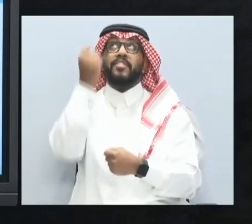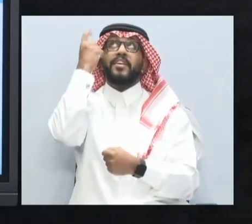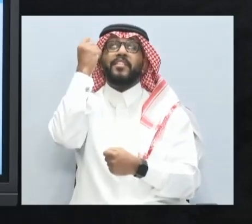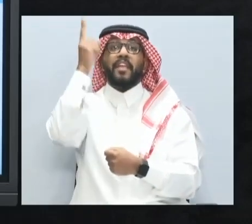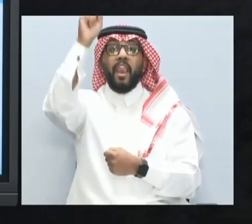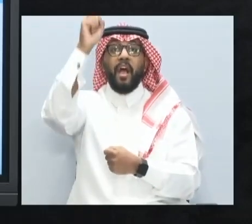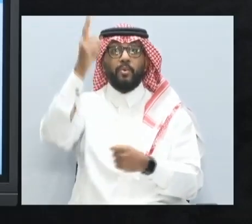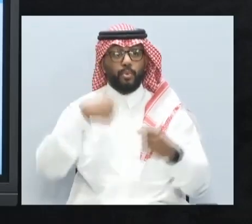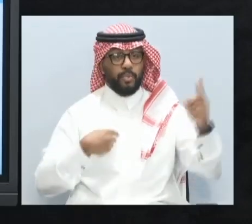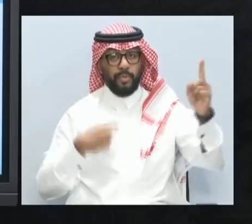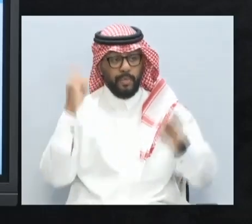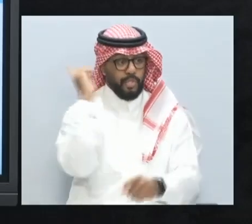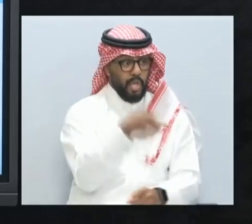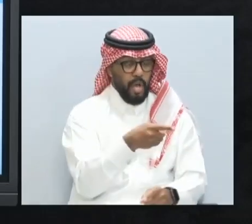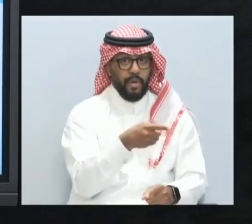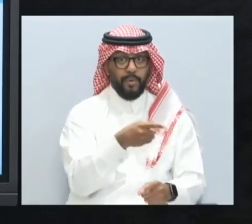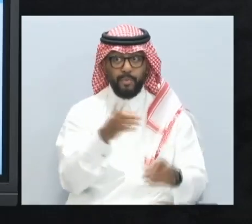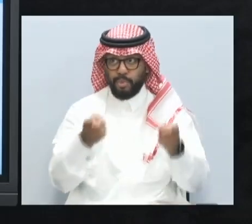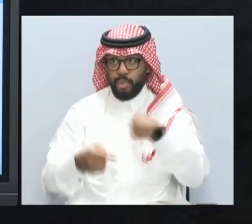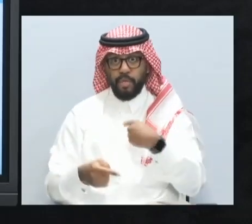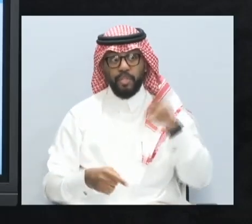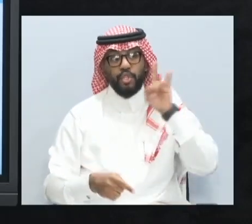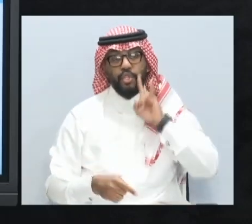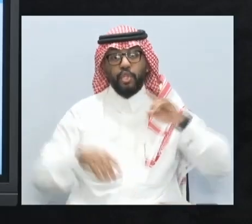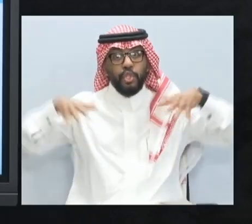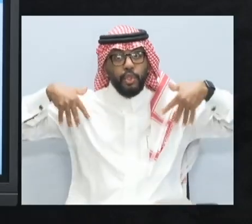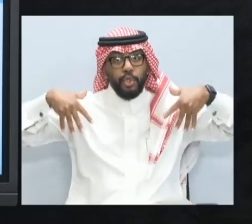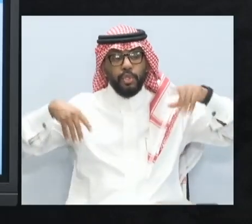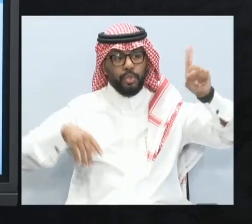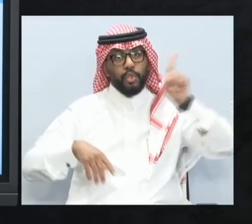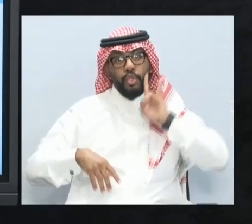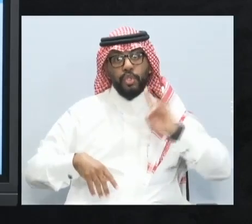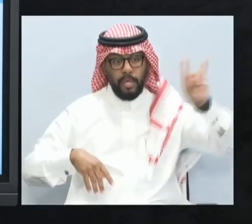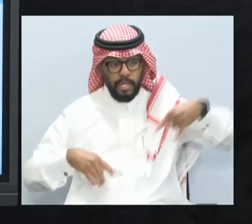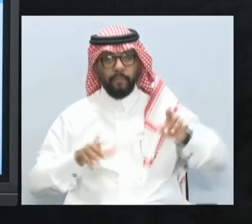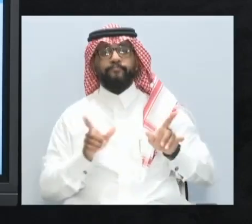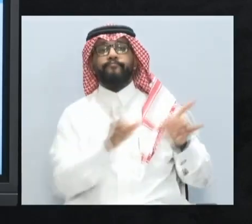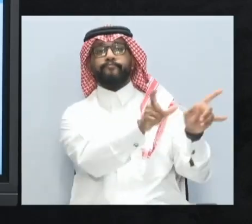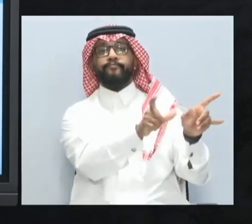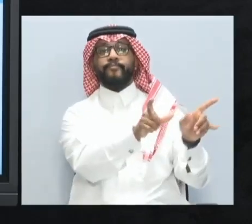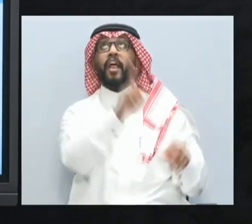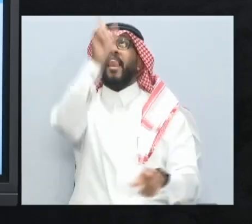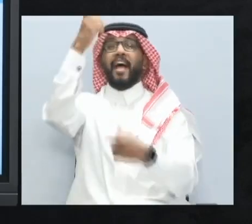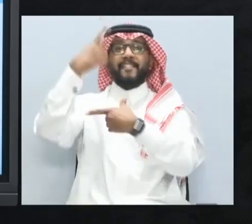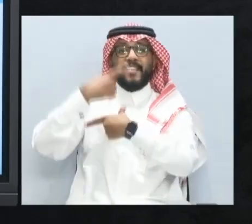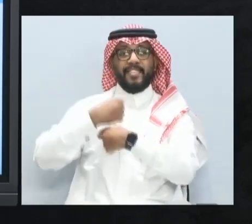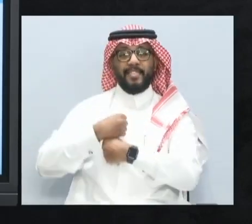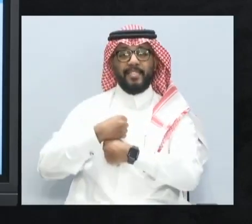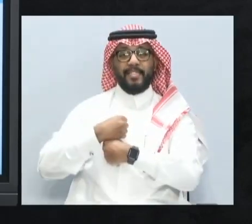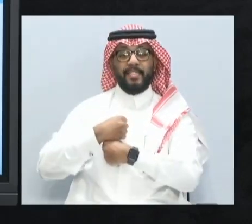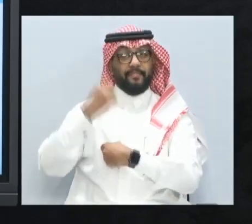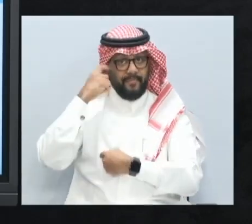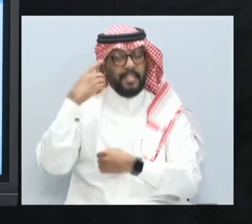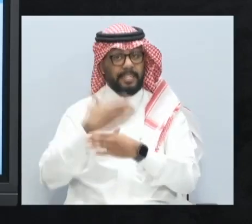يستطيعون عليه السحره ولا يستطيع عليه الجن ولا يسطون عليه الشياطين لماذا لان عنده